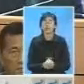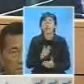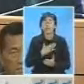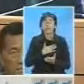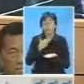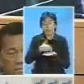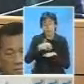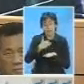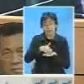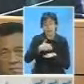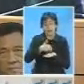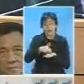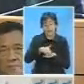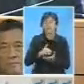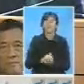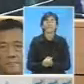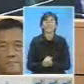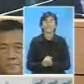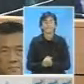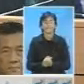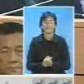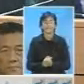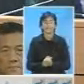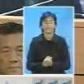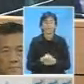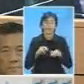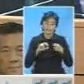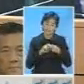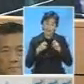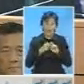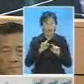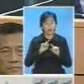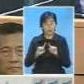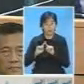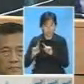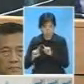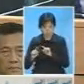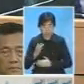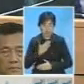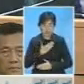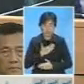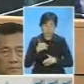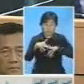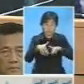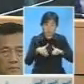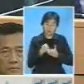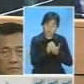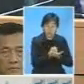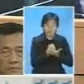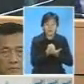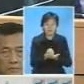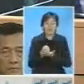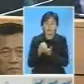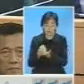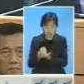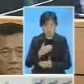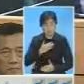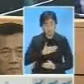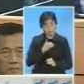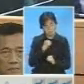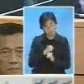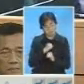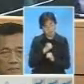าในสิ่งที่เกิดขึ้นในการช่วยเหลือพี่น้องประชาชนในการทำงานตลอด